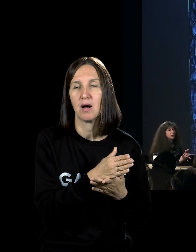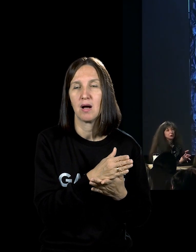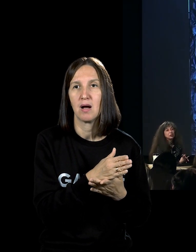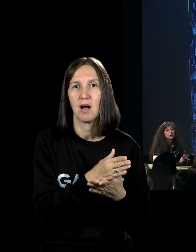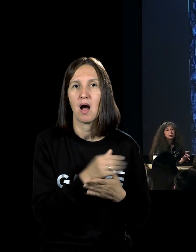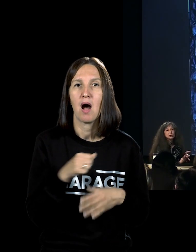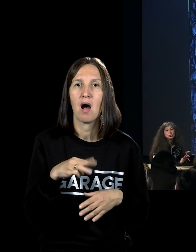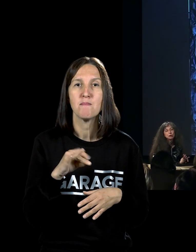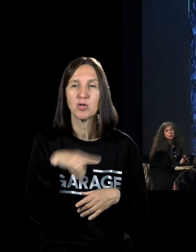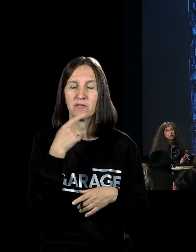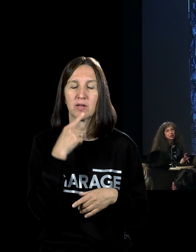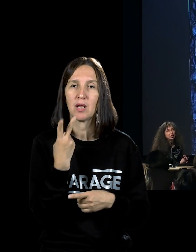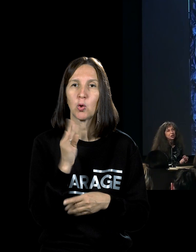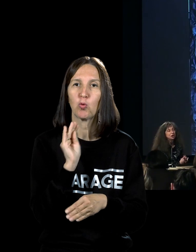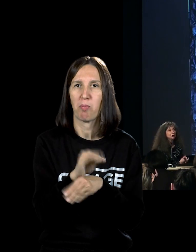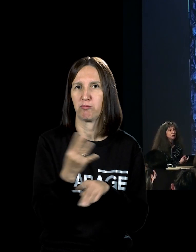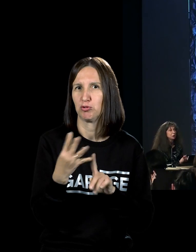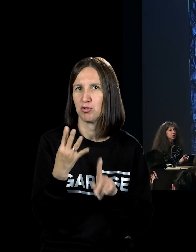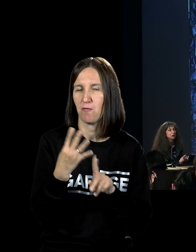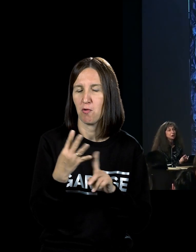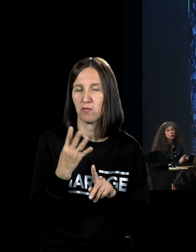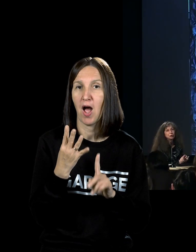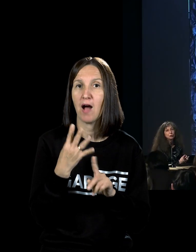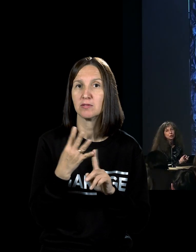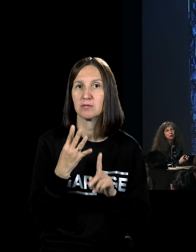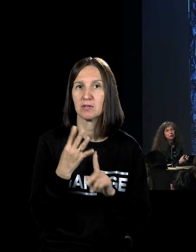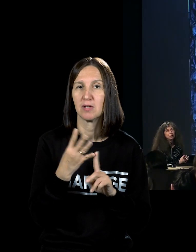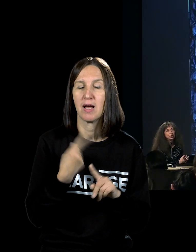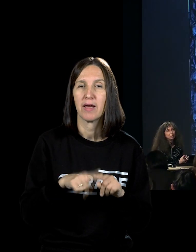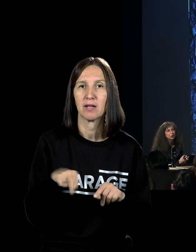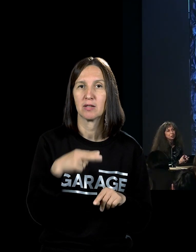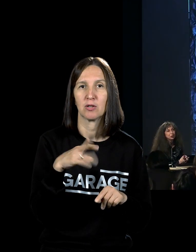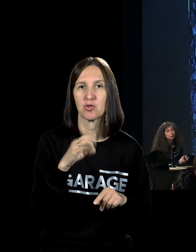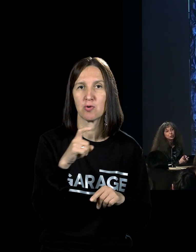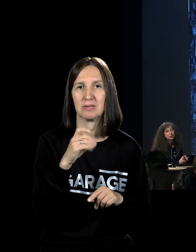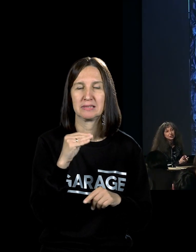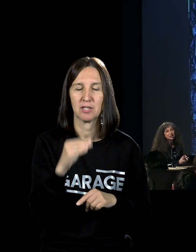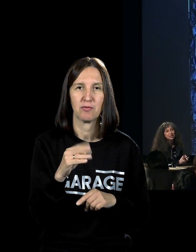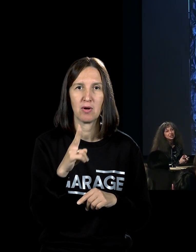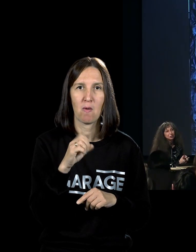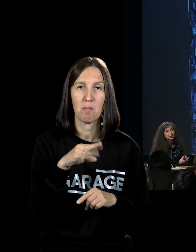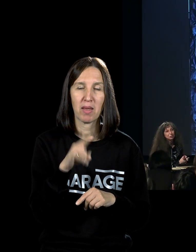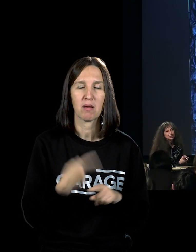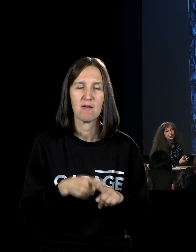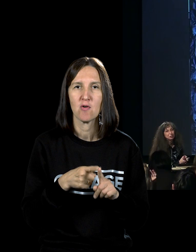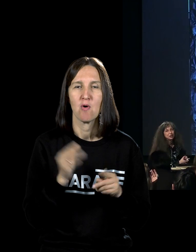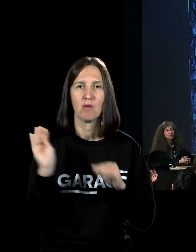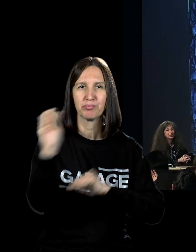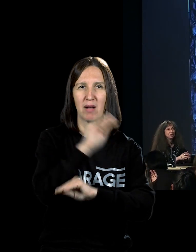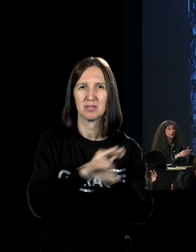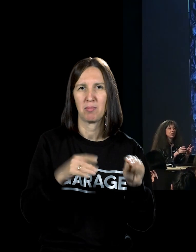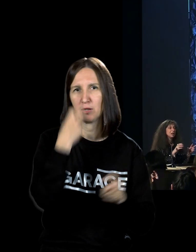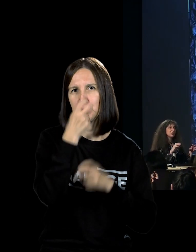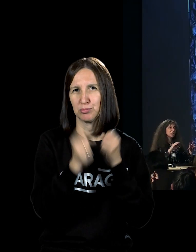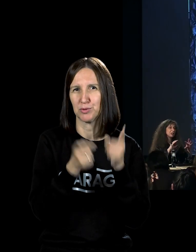Моррис, наверное, говорит, что надо добавить четвертого персонажа. И четвертый персонаж – это Джозеф Корнелл с его ассамбляжами из мусора, с его ассамбляжами